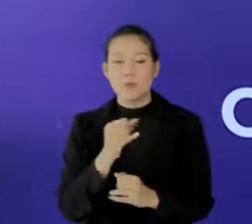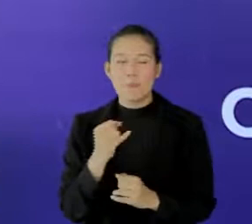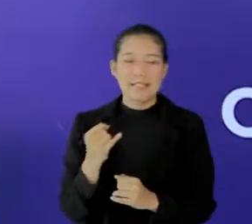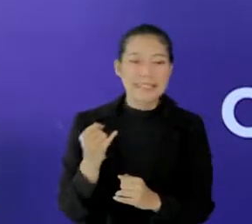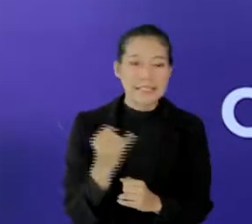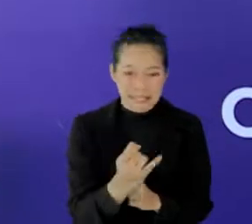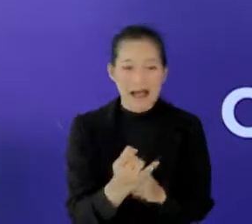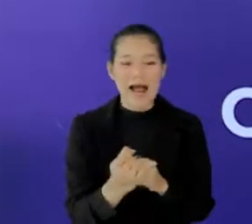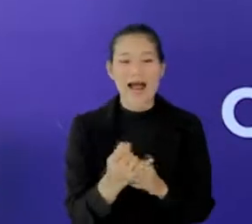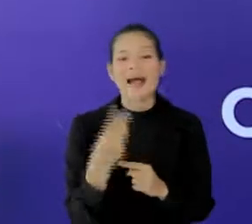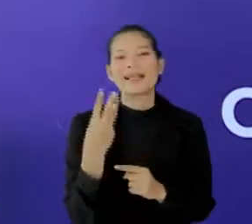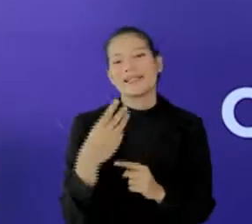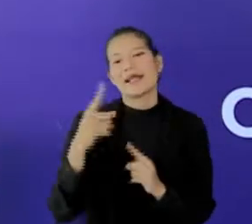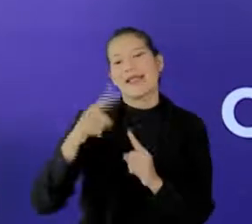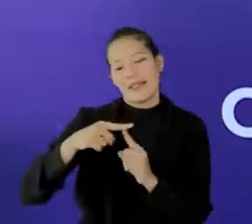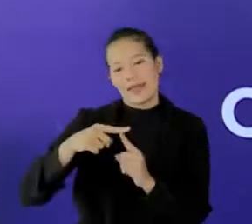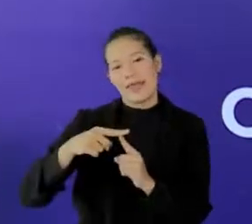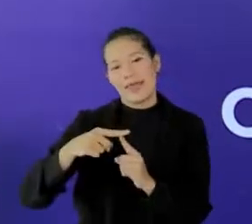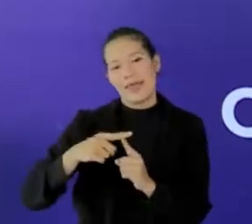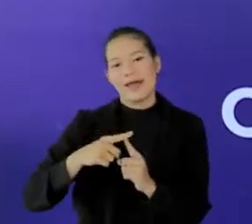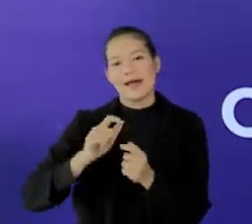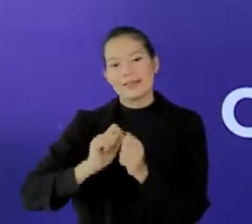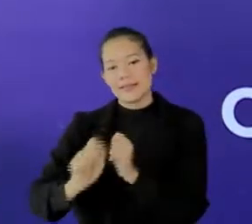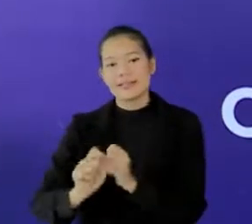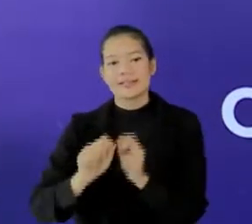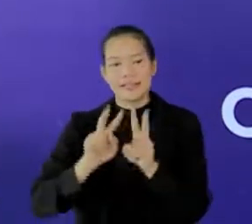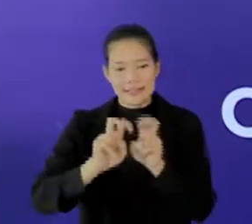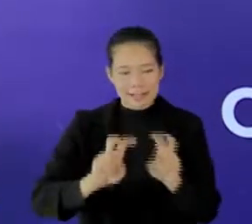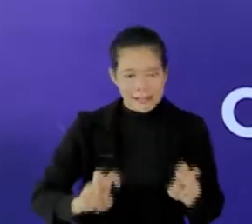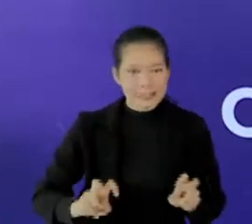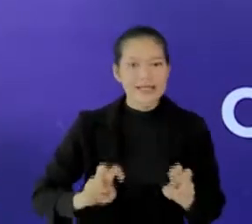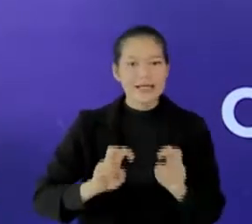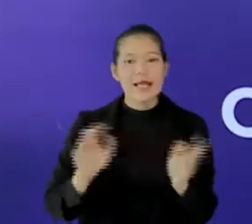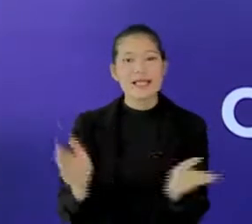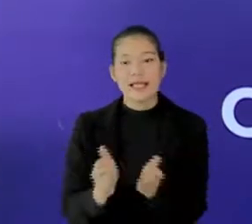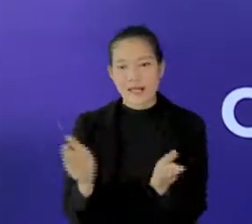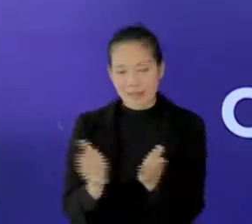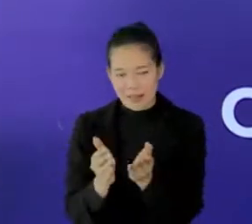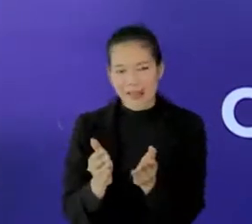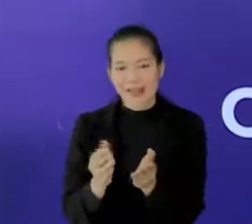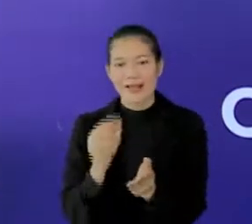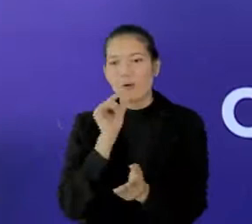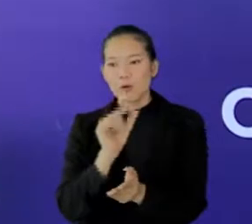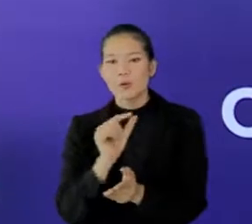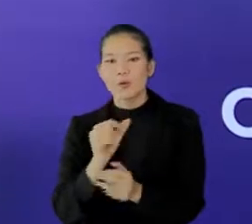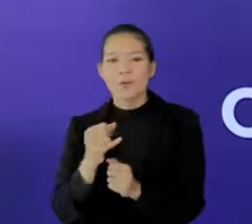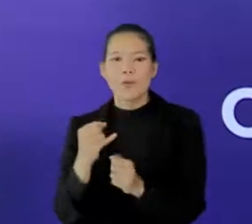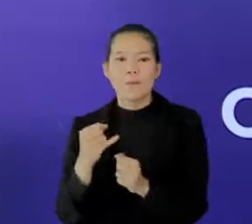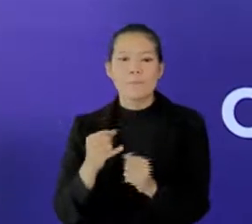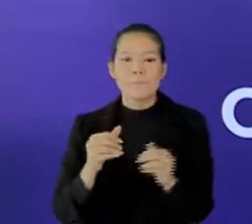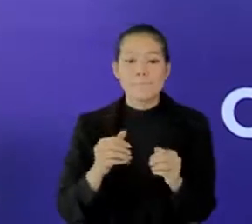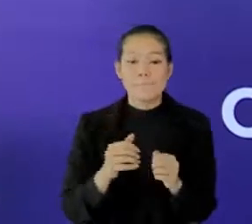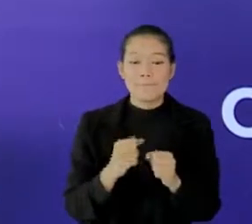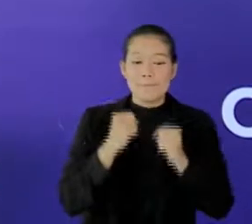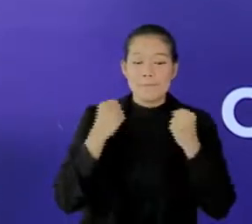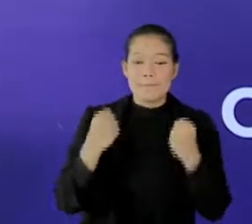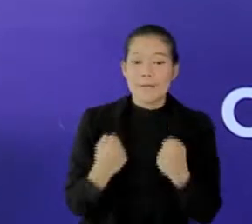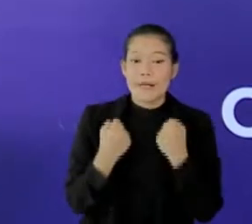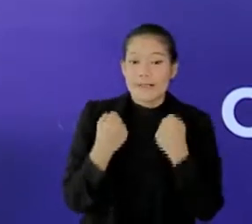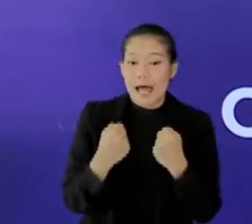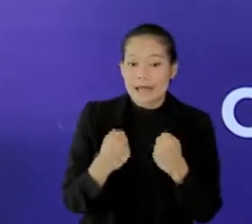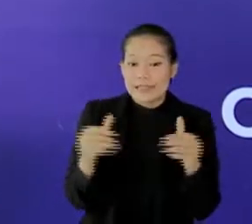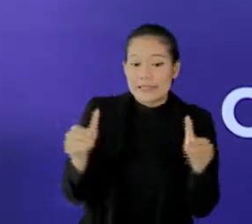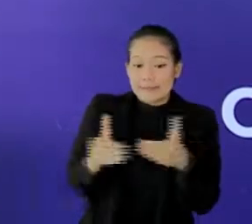inilah 3T yang disebut dengan testing, tracing, treatment. Ini yang kita gunakan dalam strategi bertahan atau